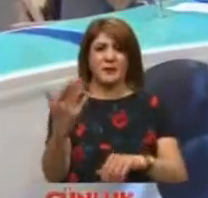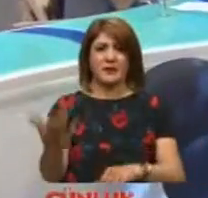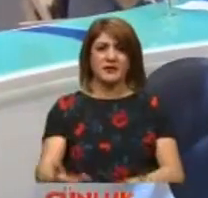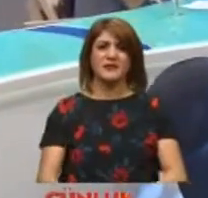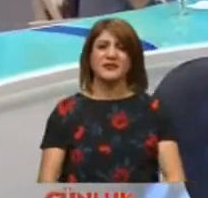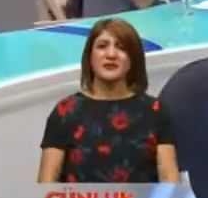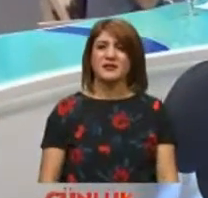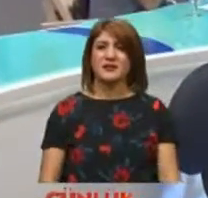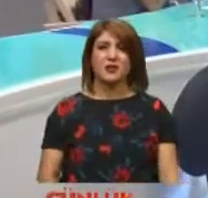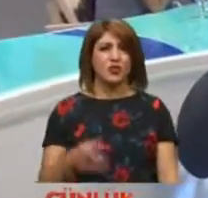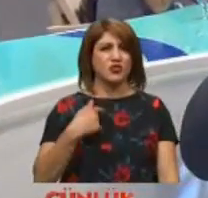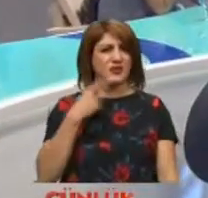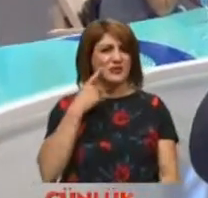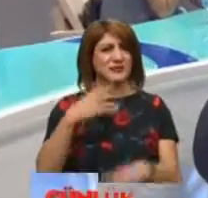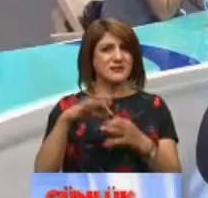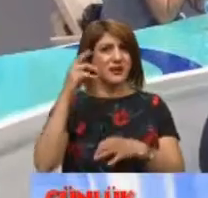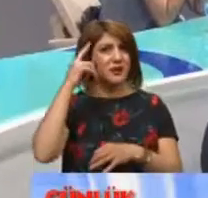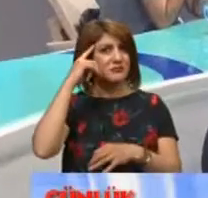ve